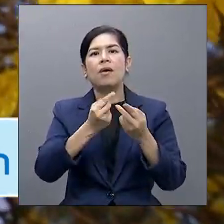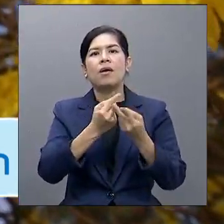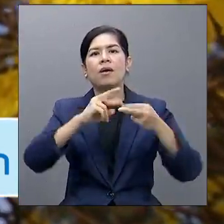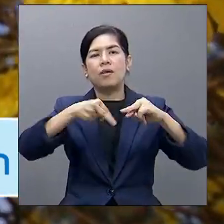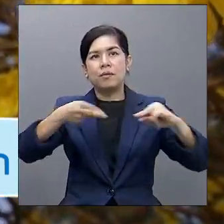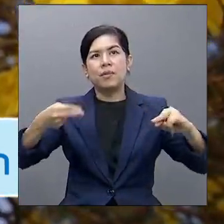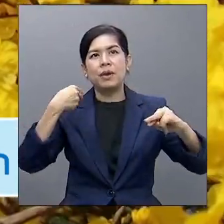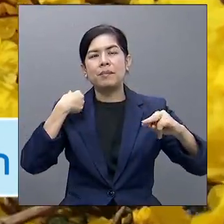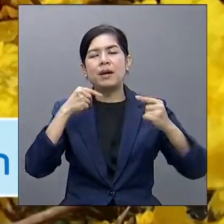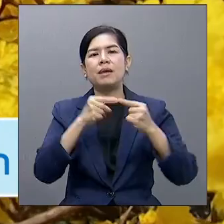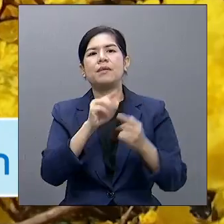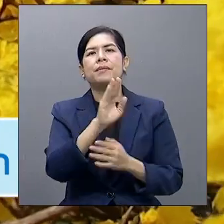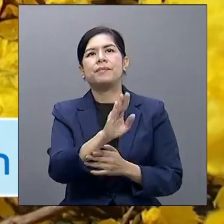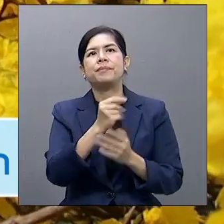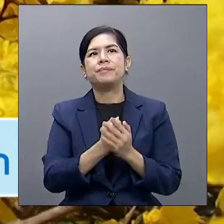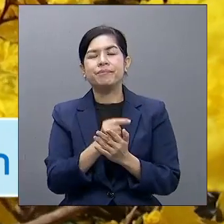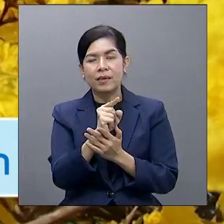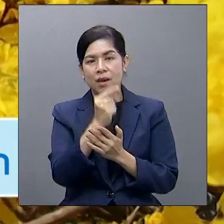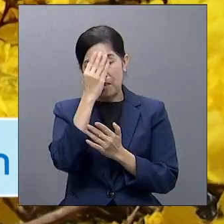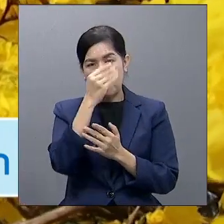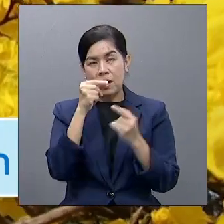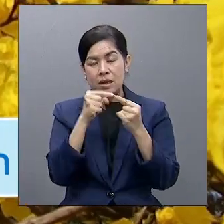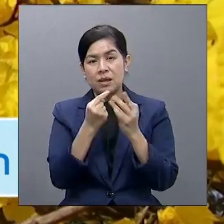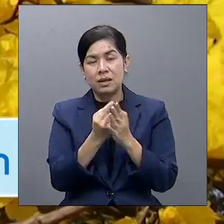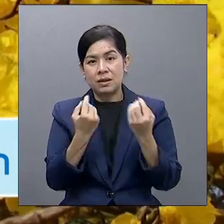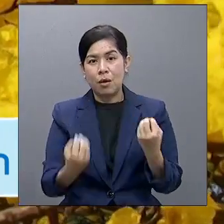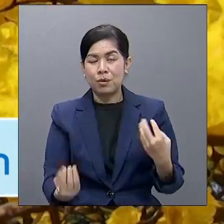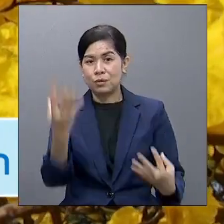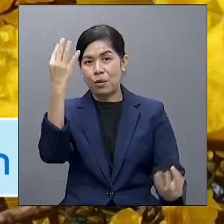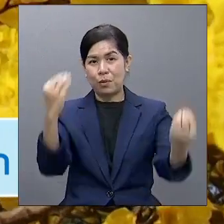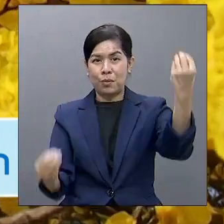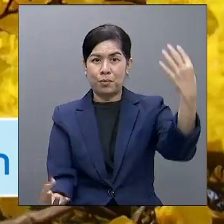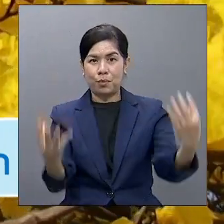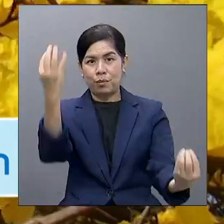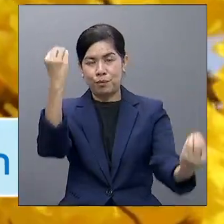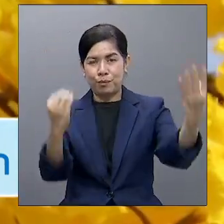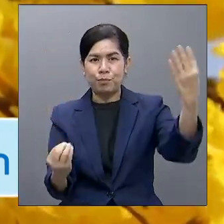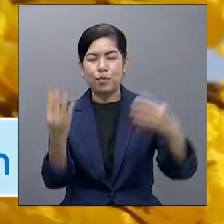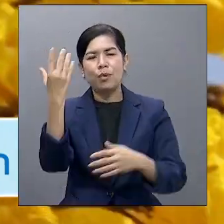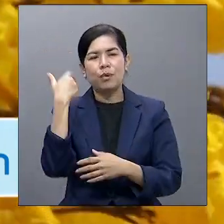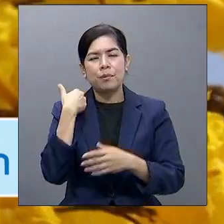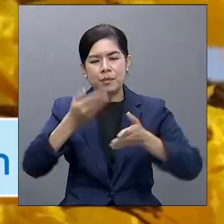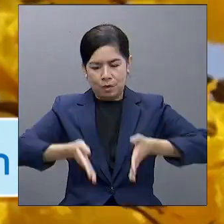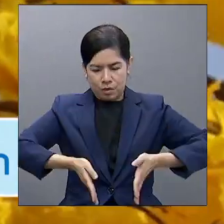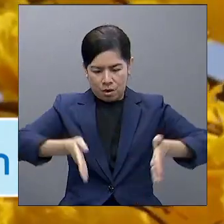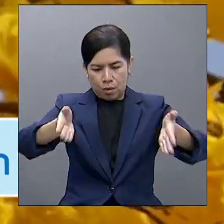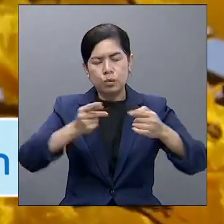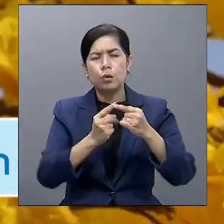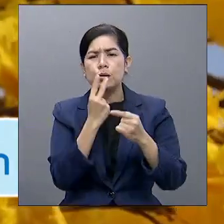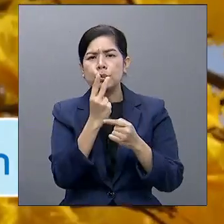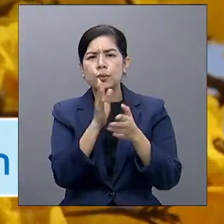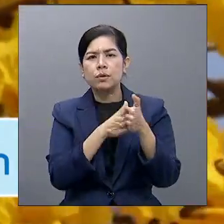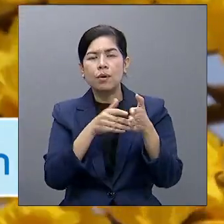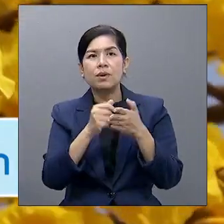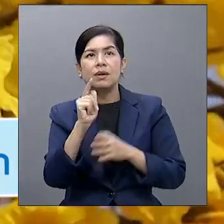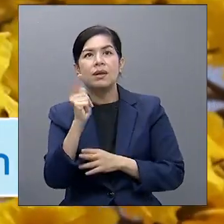อำเภอเมืองพิษณุโลกต้นเหลืองเชียงรายนะคะก็ปลูกริมแนวถนนหลายจุดกำลังออกดอกสีเหลืองสวยงามเป็นอย่างมากหลายคนชื่นชอบแวะ